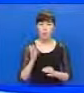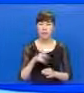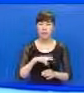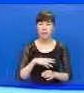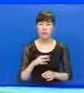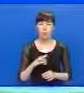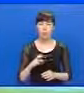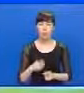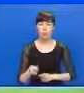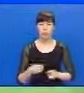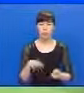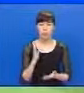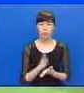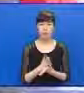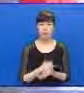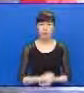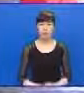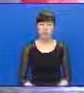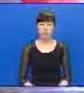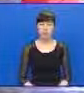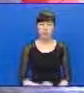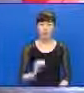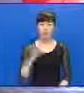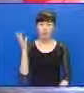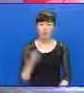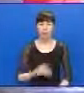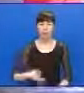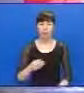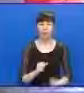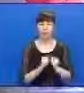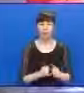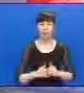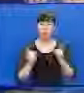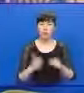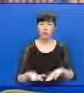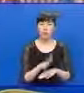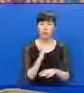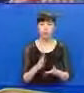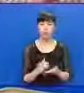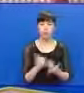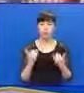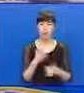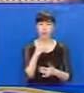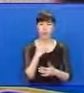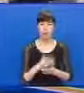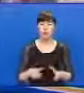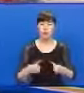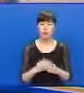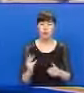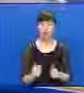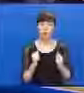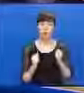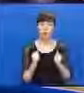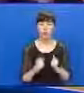Мұхтархан Ділдәбеков ұйымдастыруда. Оңтүстік Қазақстан облысы боксы дамыған өңір болып табылады. Қазір ұлттық құрама сапында 3 боксшы